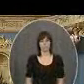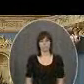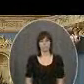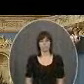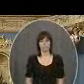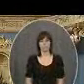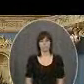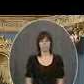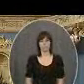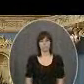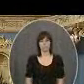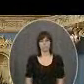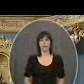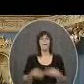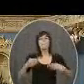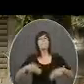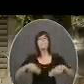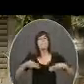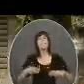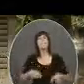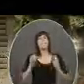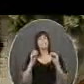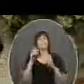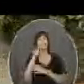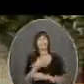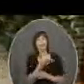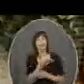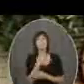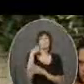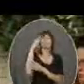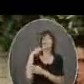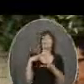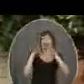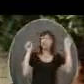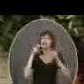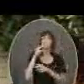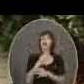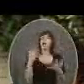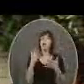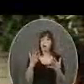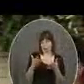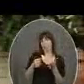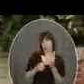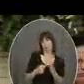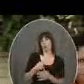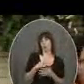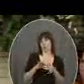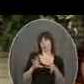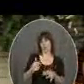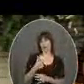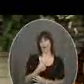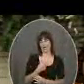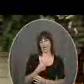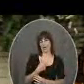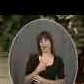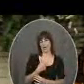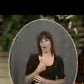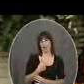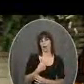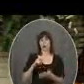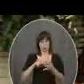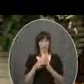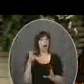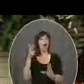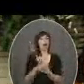Madame la ministre de l'Éducation. M. le Président, la vérité est la suivante. Nous avions un